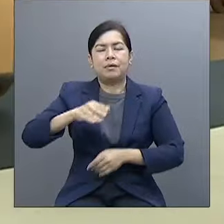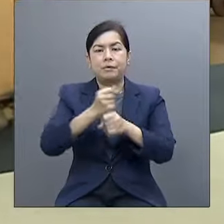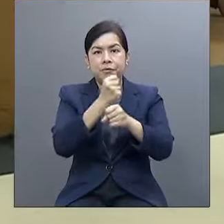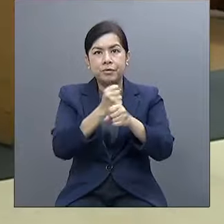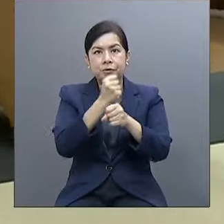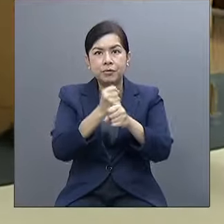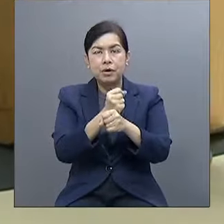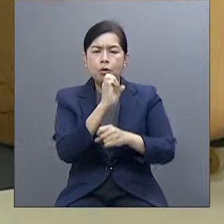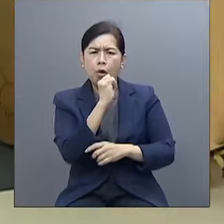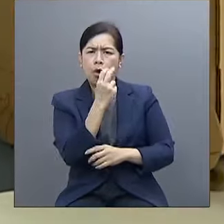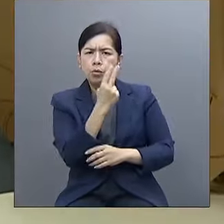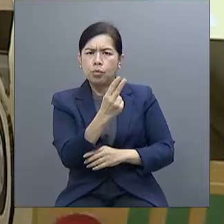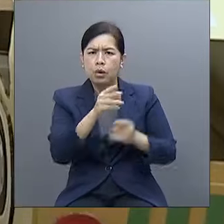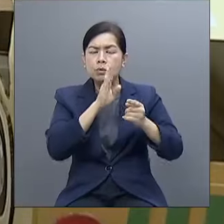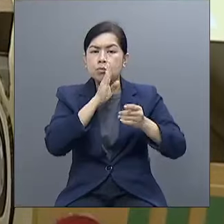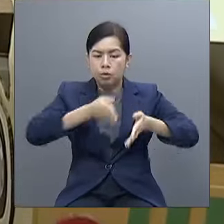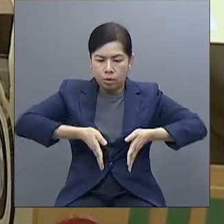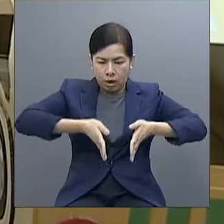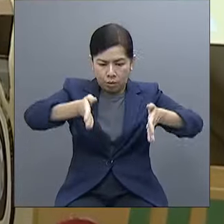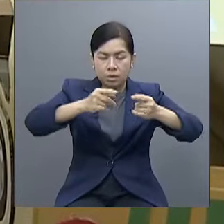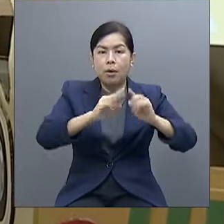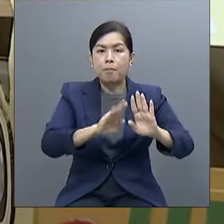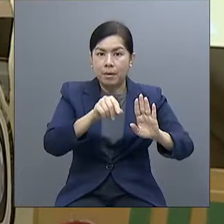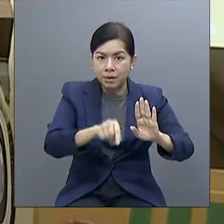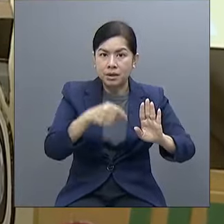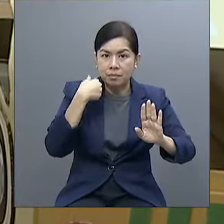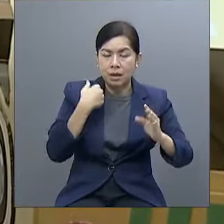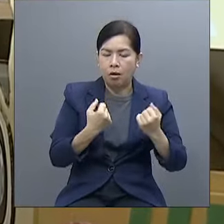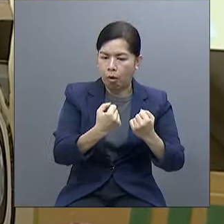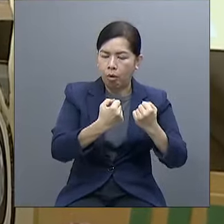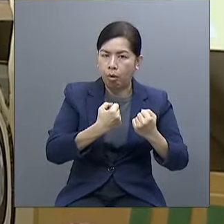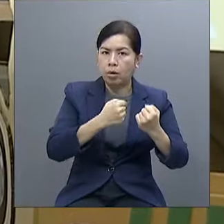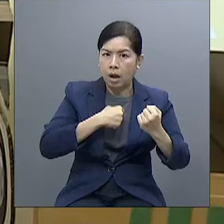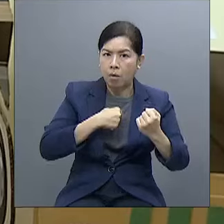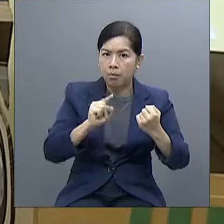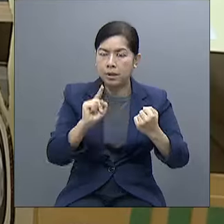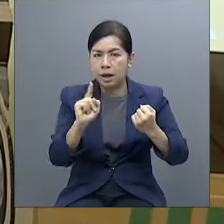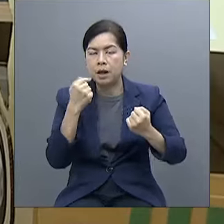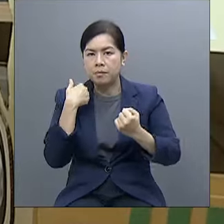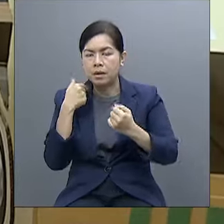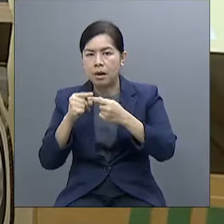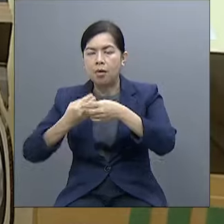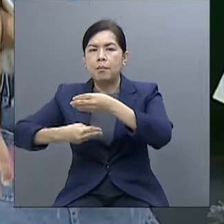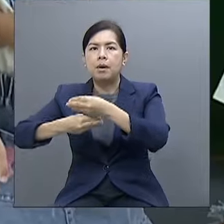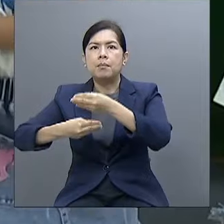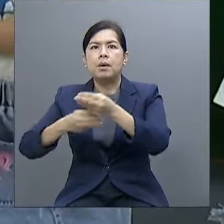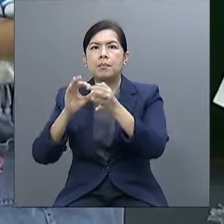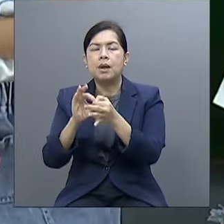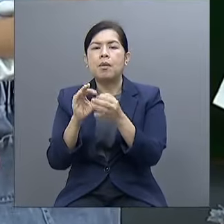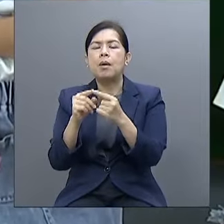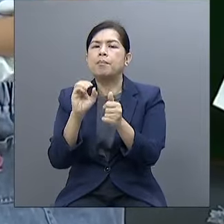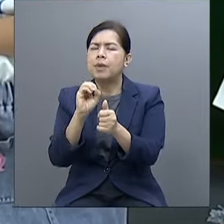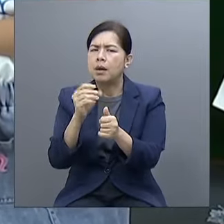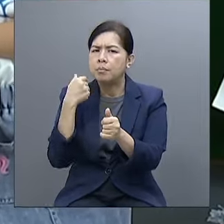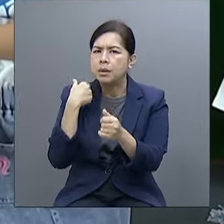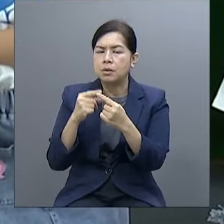วเนี่ยหลังจากนั้นเราก็ค่อยให้ข้อมูลเนื้อหาในเรื่องของความปลอดภัยบนท้องถนนให้กับเด็กๆเด็กๆก็จะจำได้ดีขึ้นเพราะว่าเขา